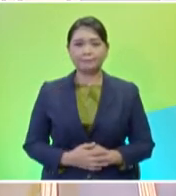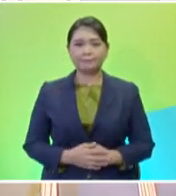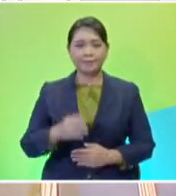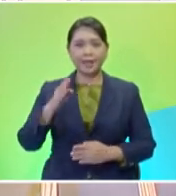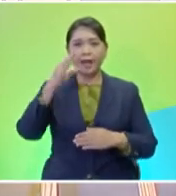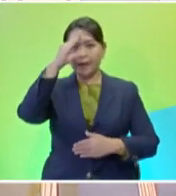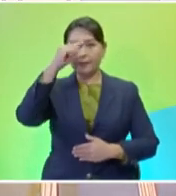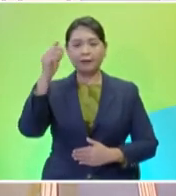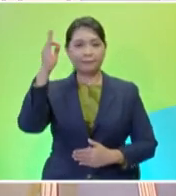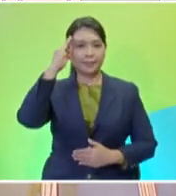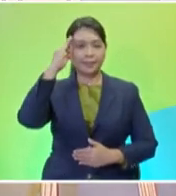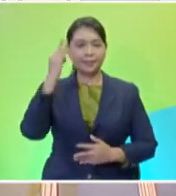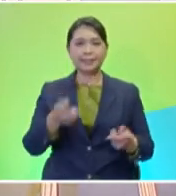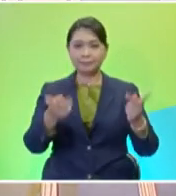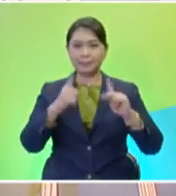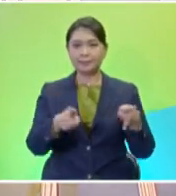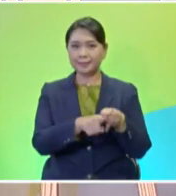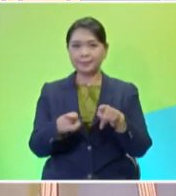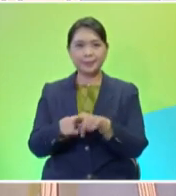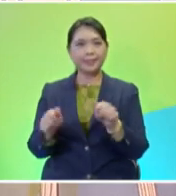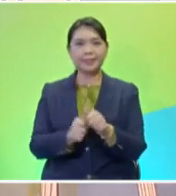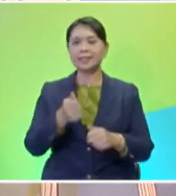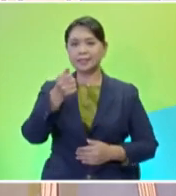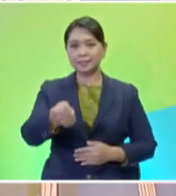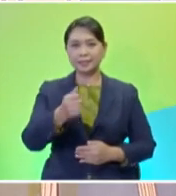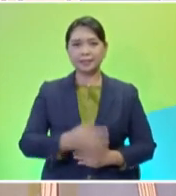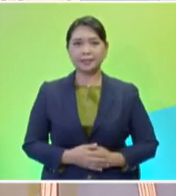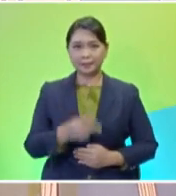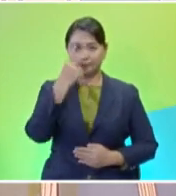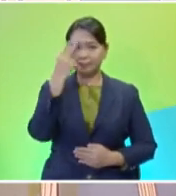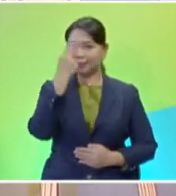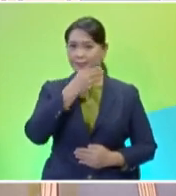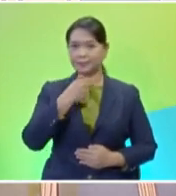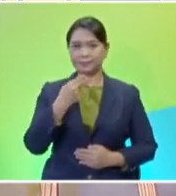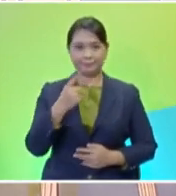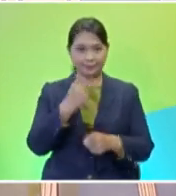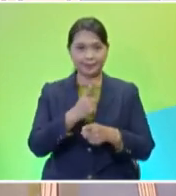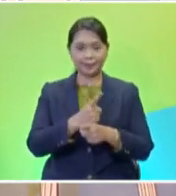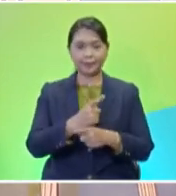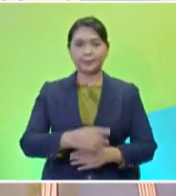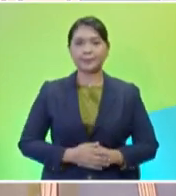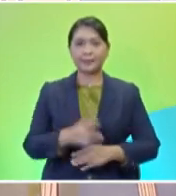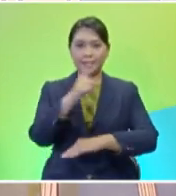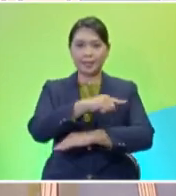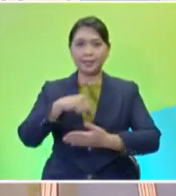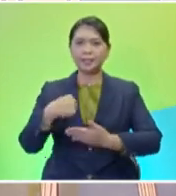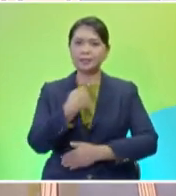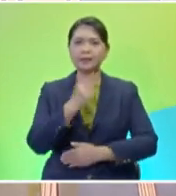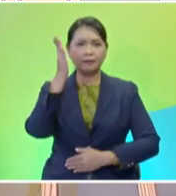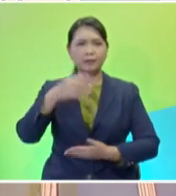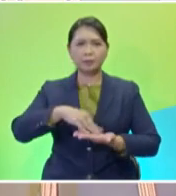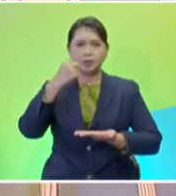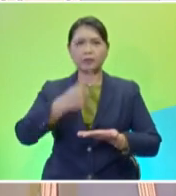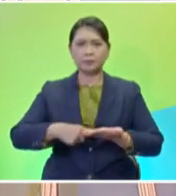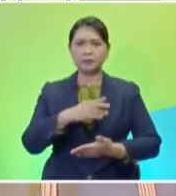bersama dengan Anda hari ini nampak Saya enggak kenapa Fizi serba Bob kayak lengkap bahwa jumlah you hari ini kita akan belajar apa ya dan